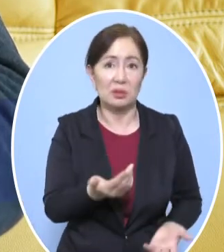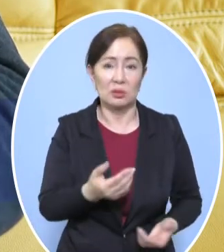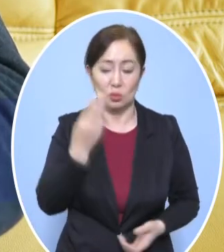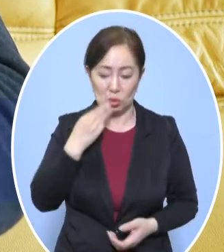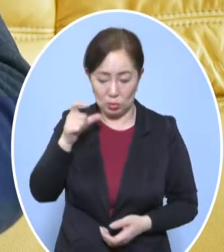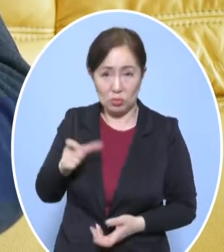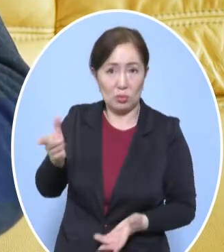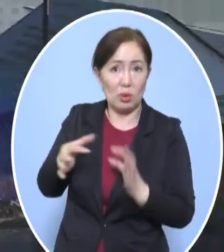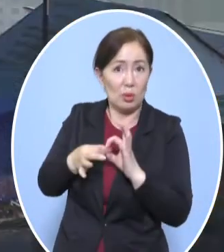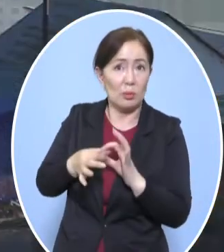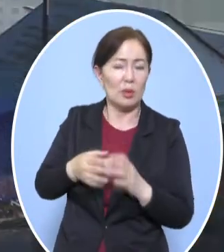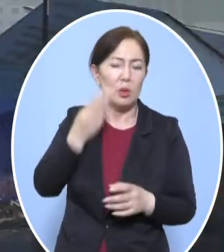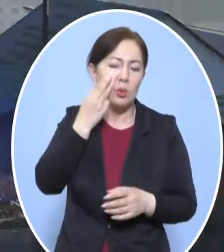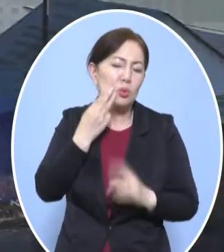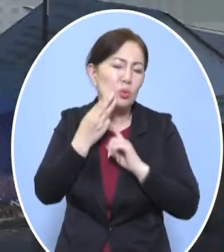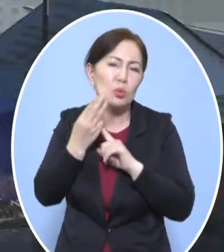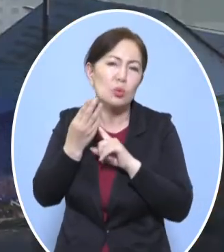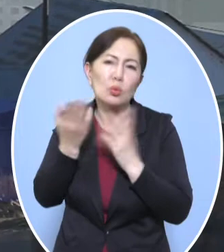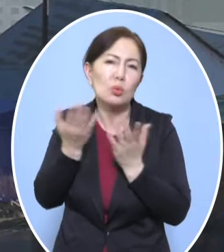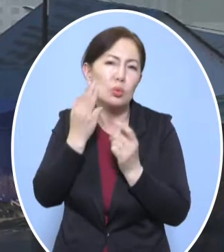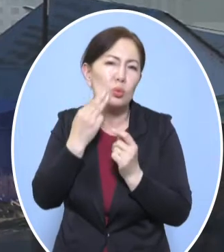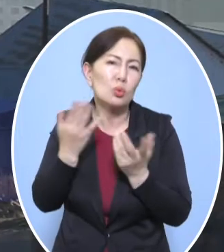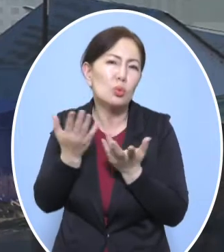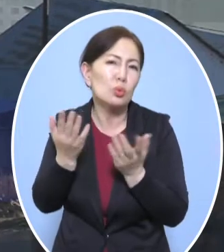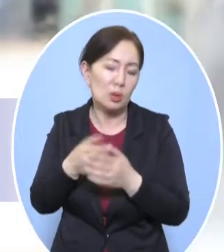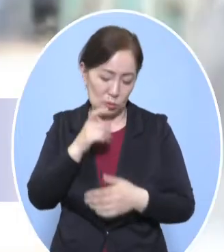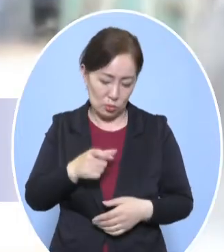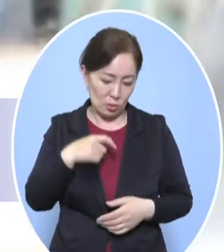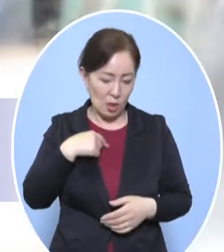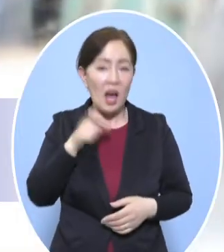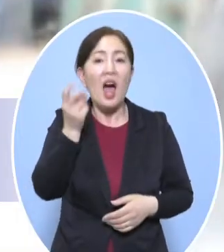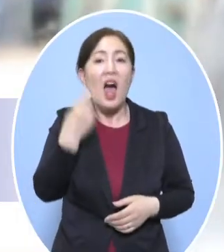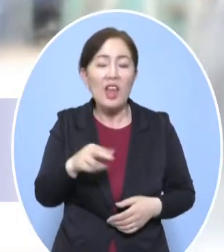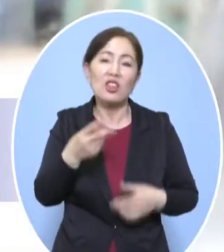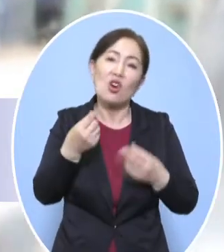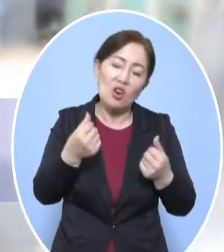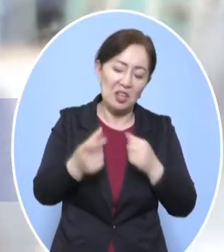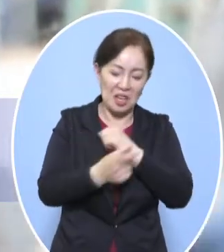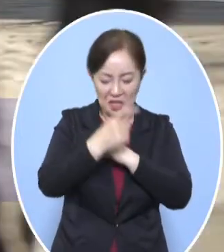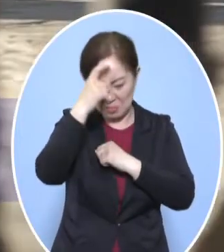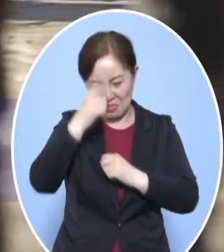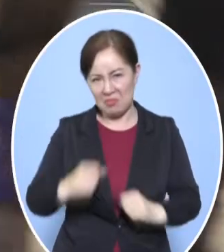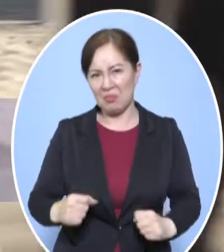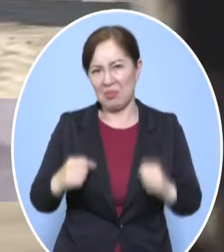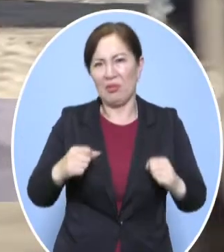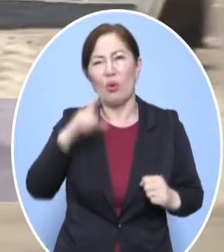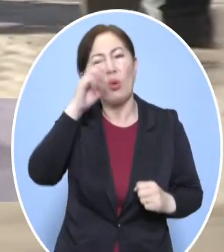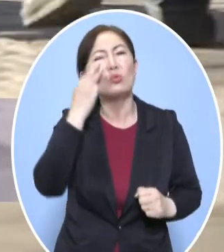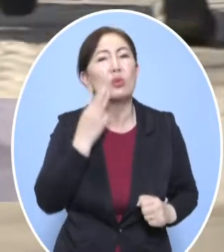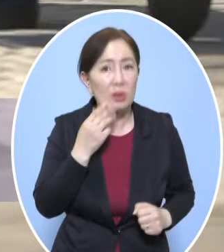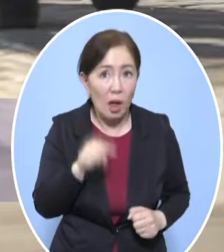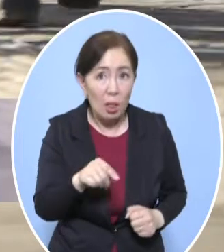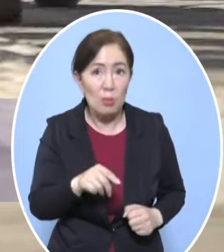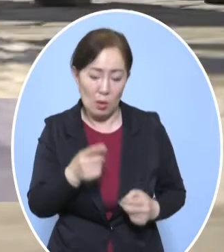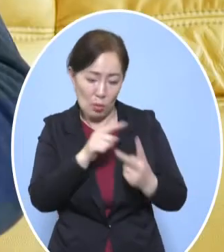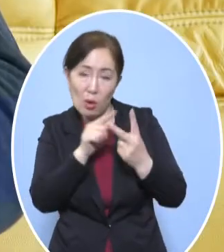байна. Шуналтай. Шунал юунд шунд юм бэ гэвэл хүн гэдэг амтэн. Эд хөрөнг, эрх мэдэл шунд. Хэрэв гол